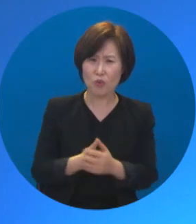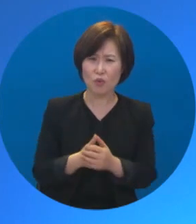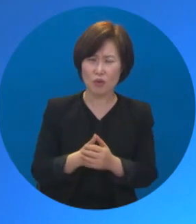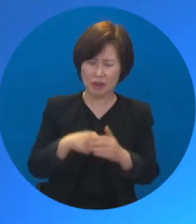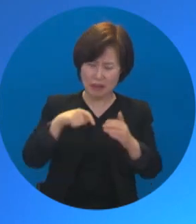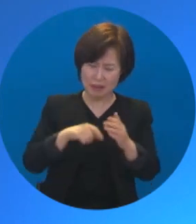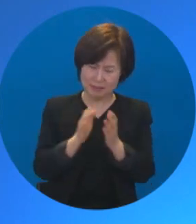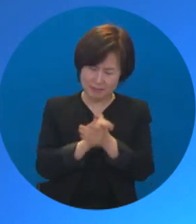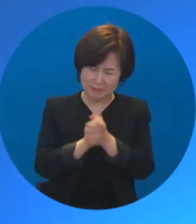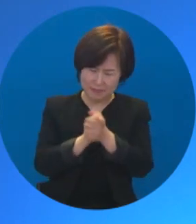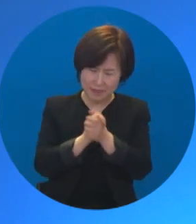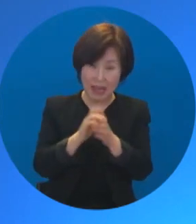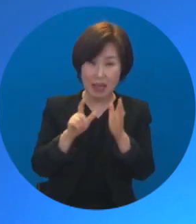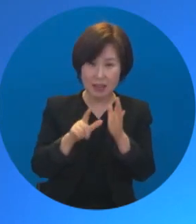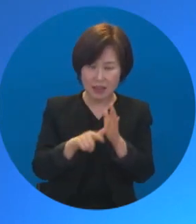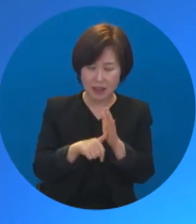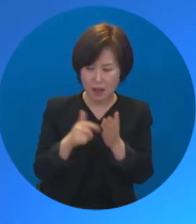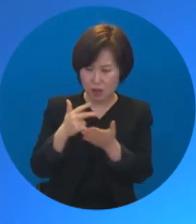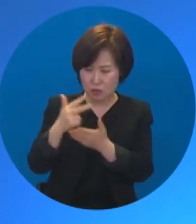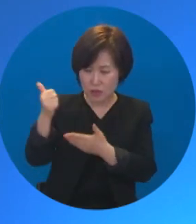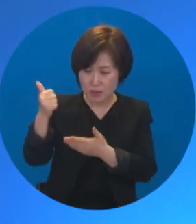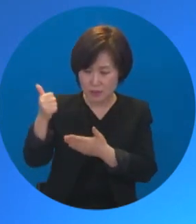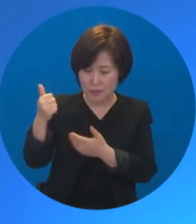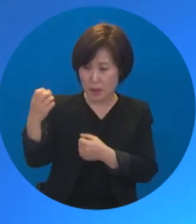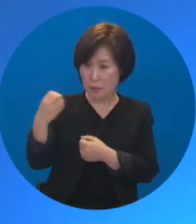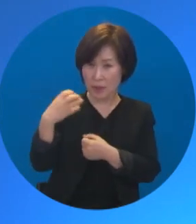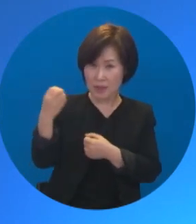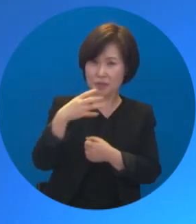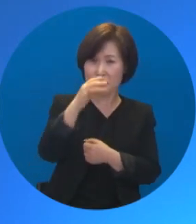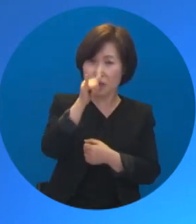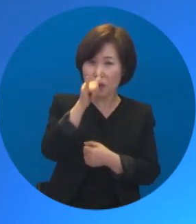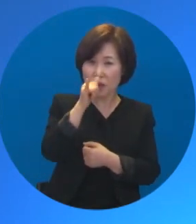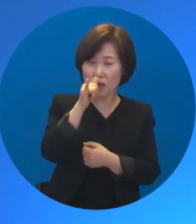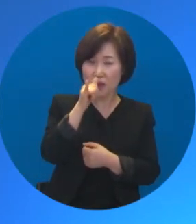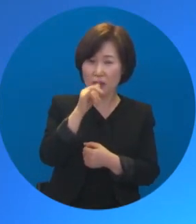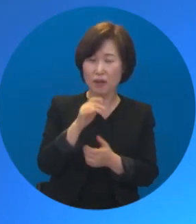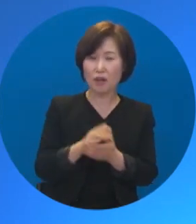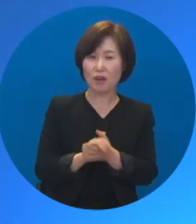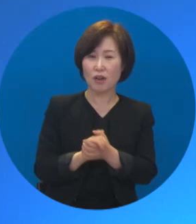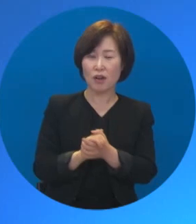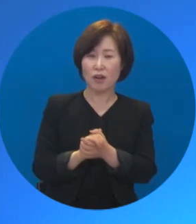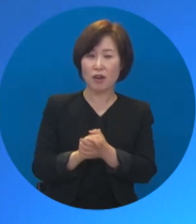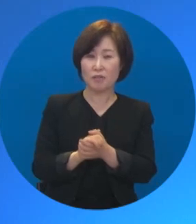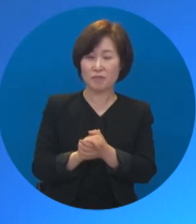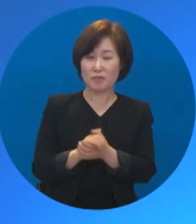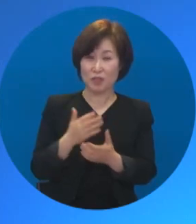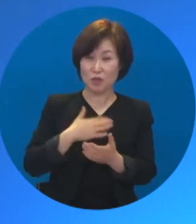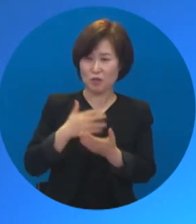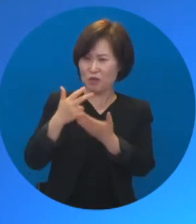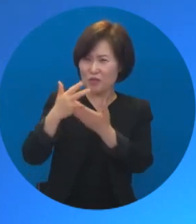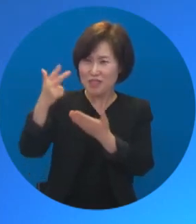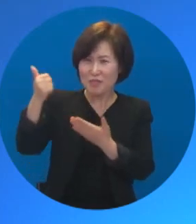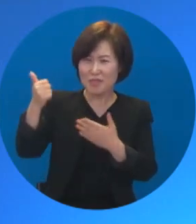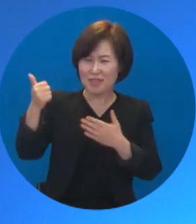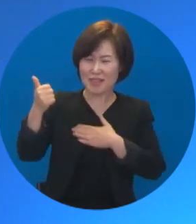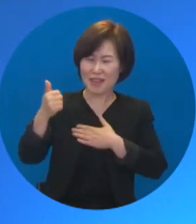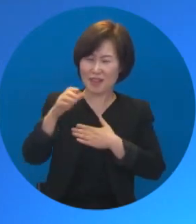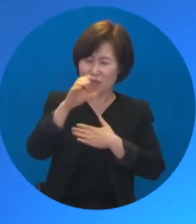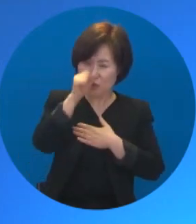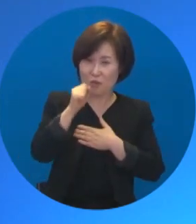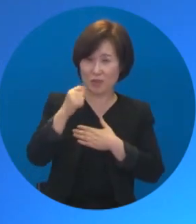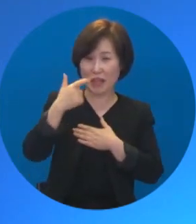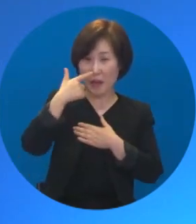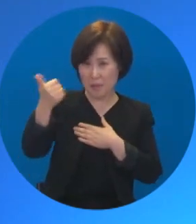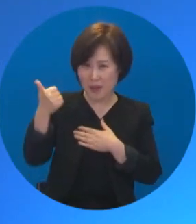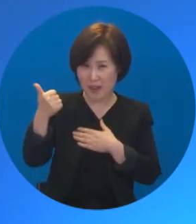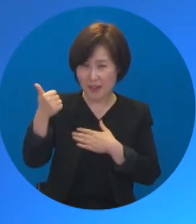있었는데 그때 주님이 저에게 주셨던 말씀이 있어요. 저는 주님이 좋은 아버지이시고 좋은